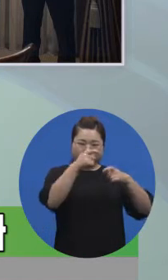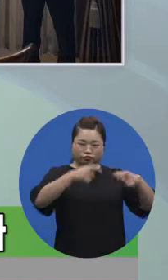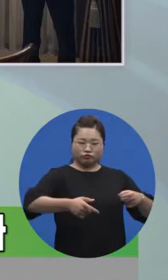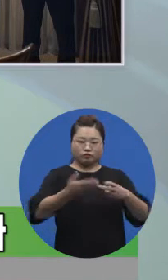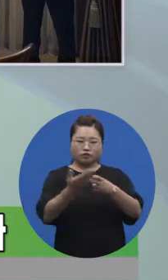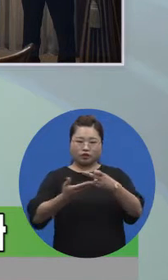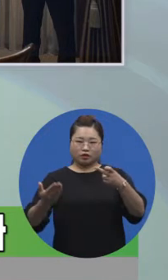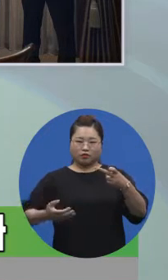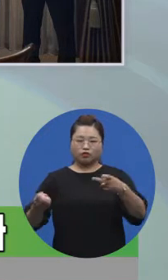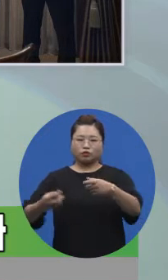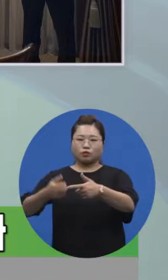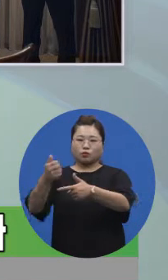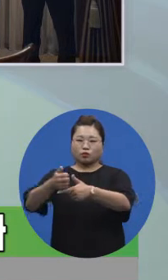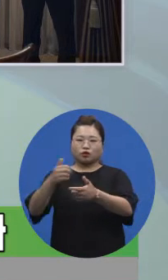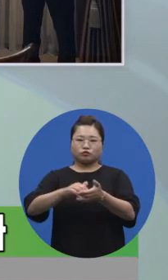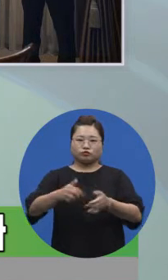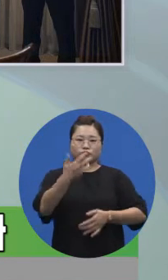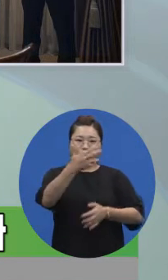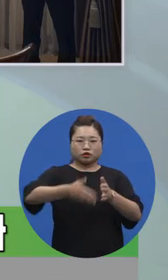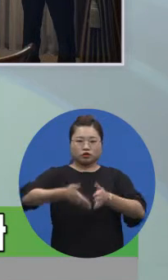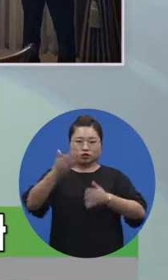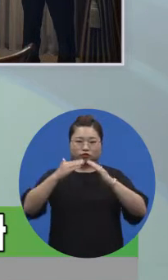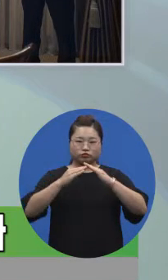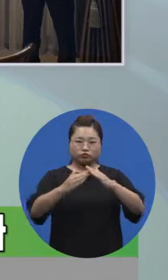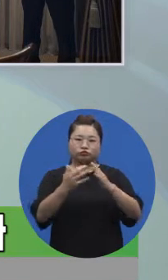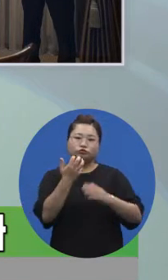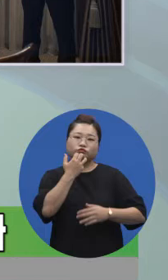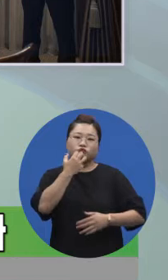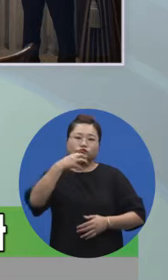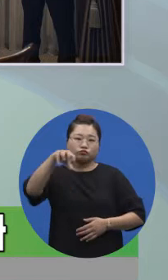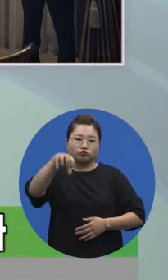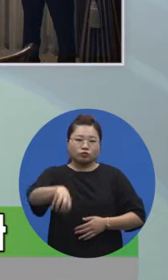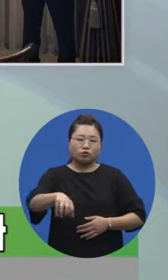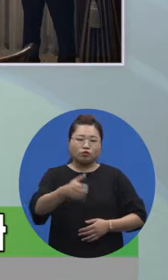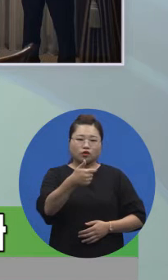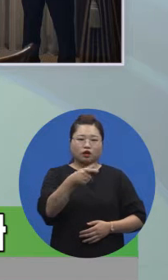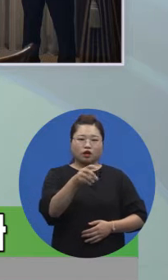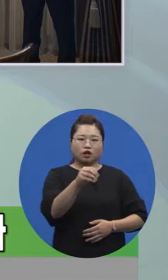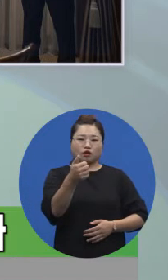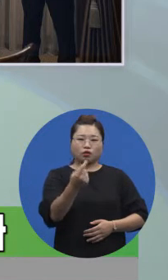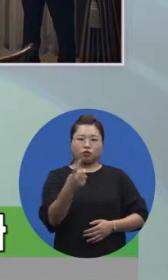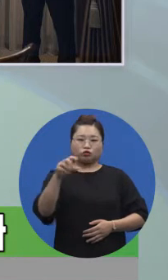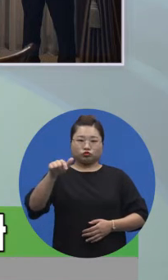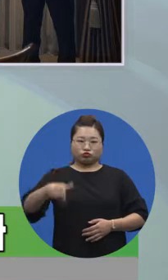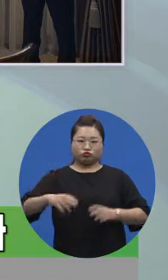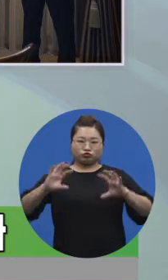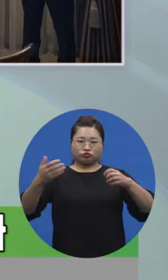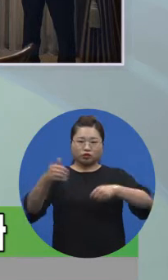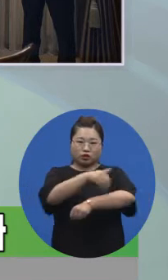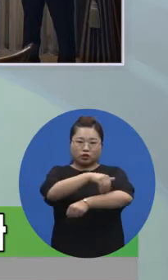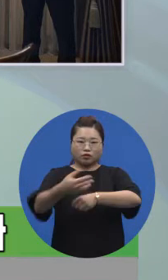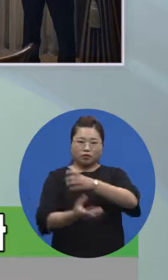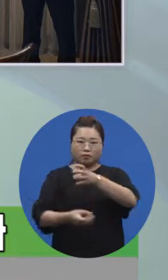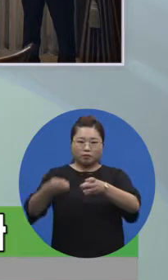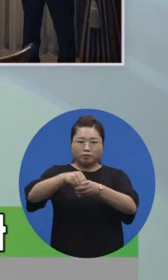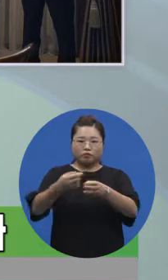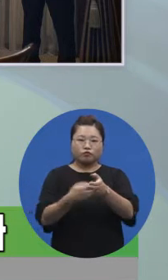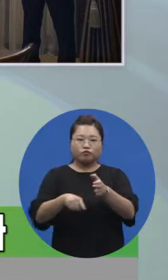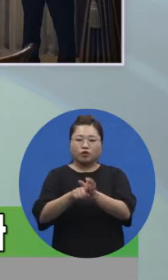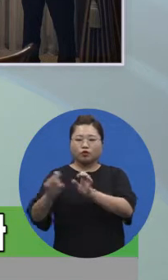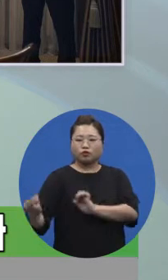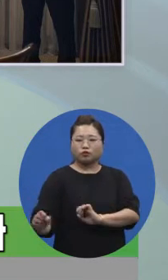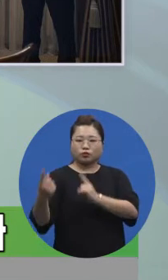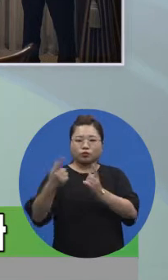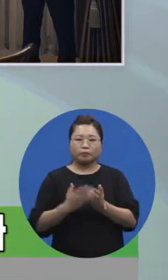충청, 강원, 호남의 8개 시도는 서울 한국프레스센터에서 강호축의 국가계획 반영을 위한